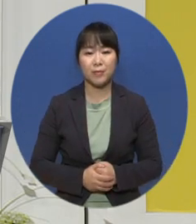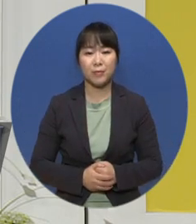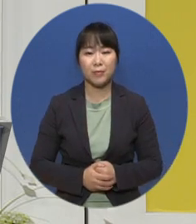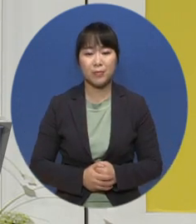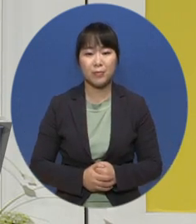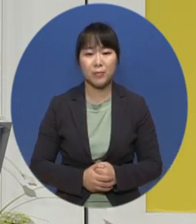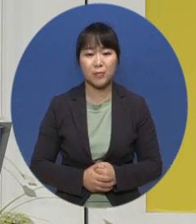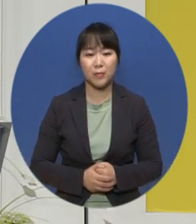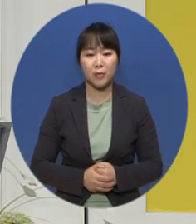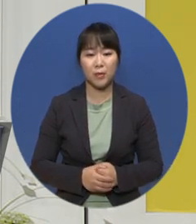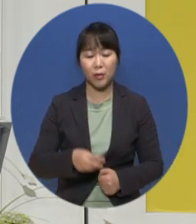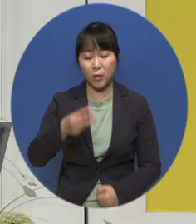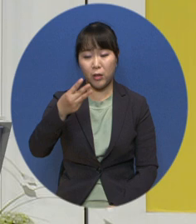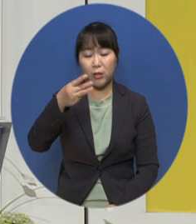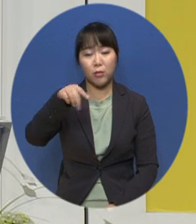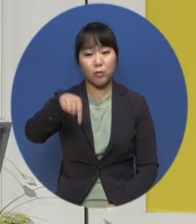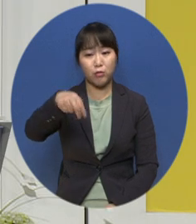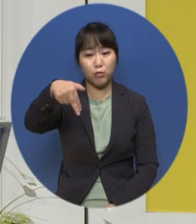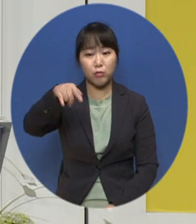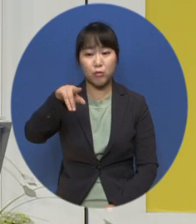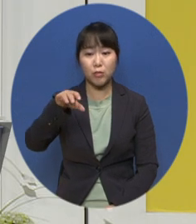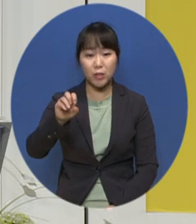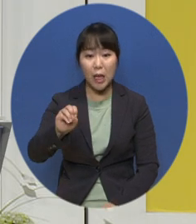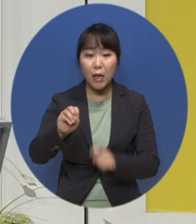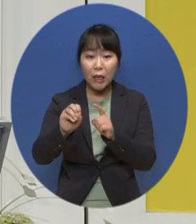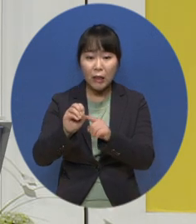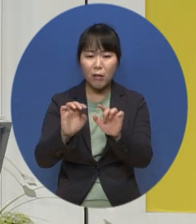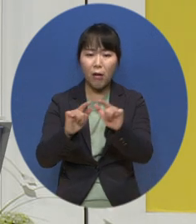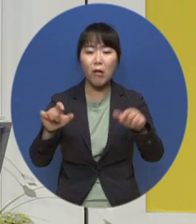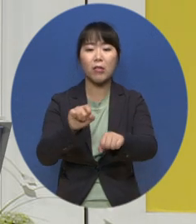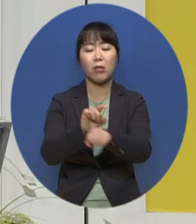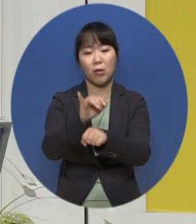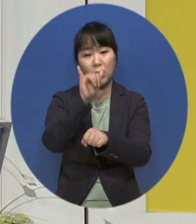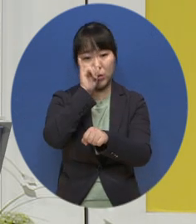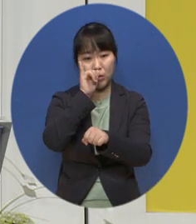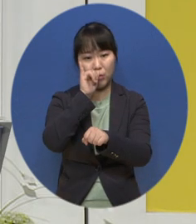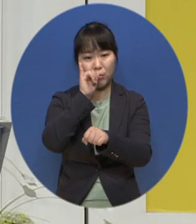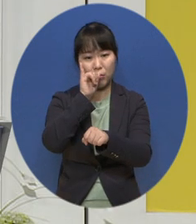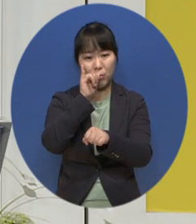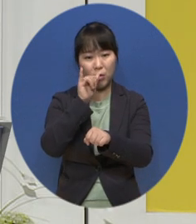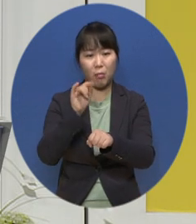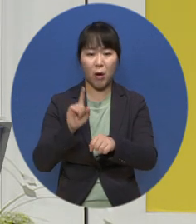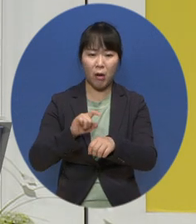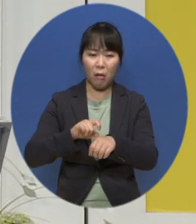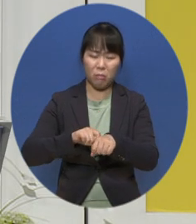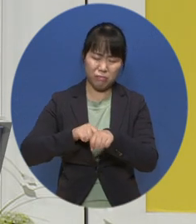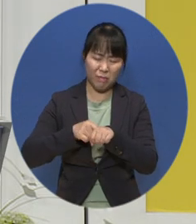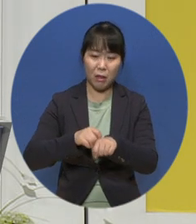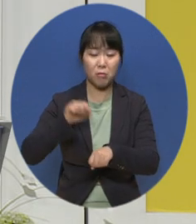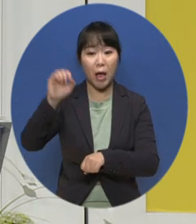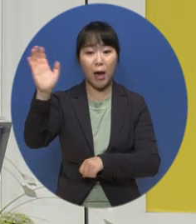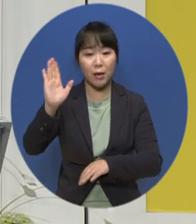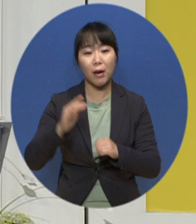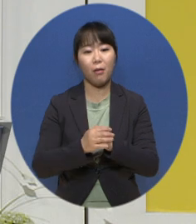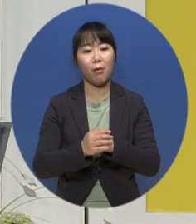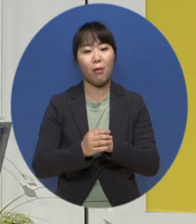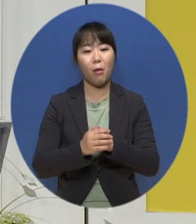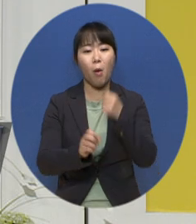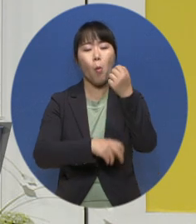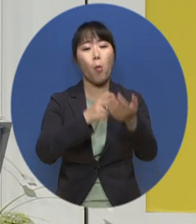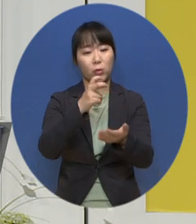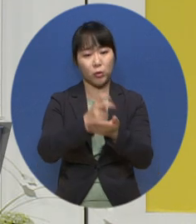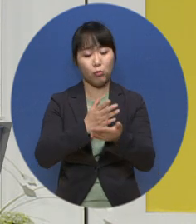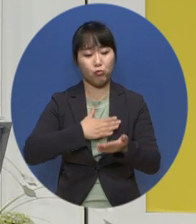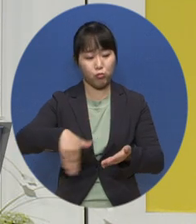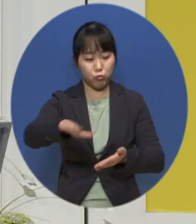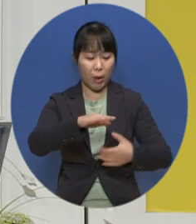투쟁 이라고 한 것은 여러 가지 성격을 가지고 있는데 어찌 적인 투쟁이 아니라 원칙적으로 우리가 해야될